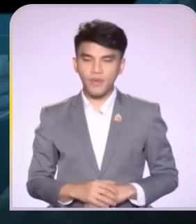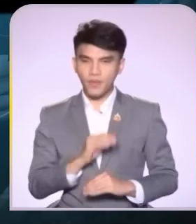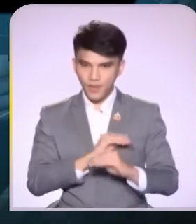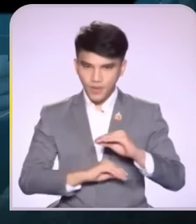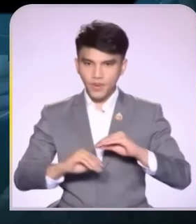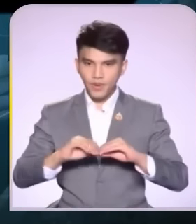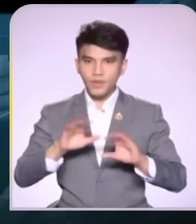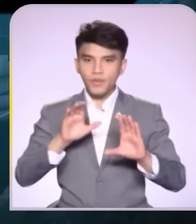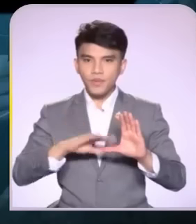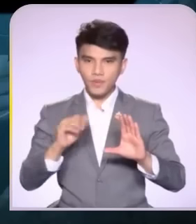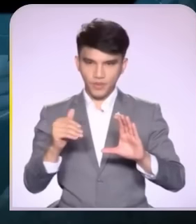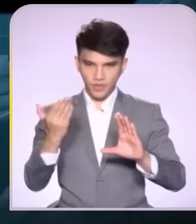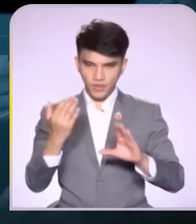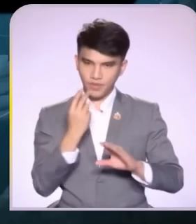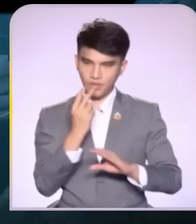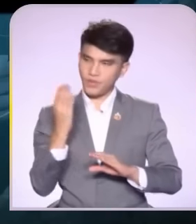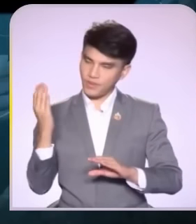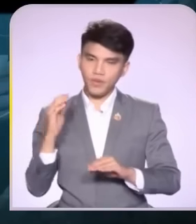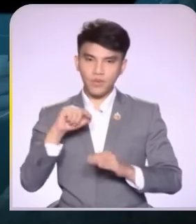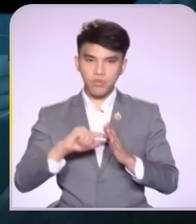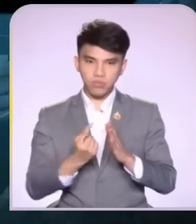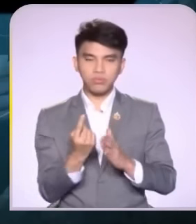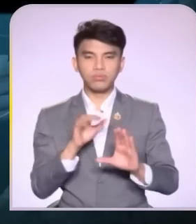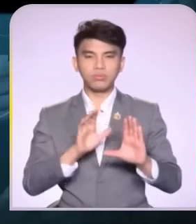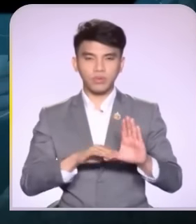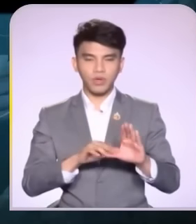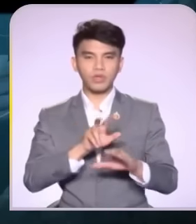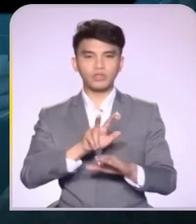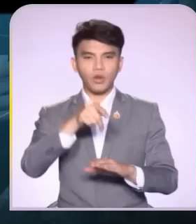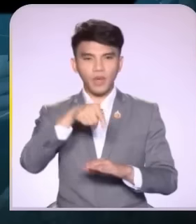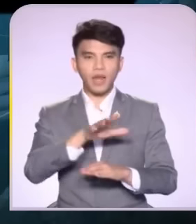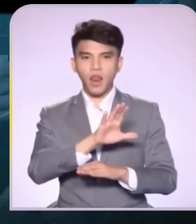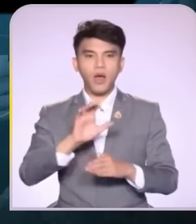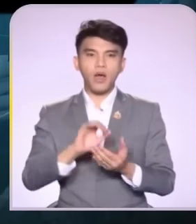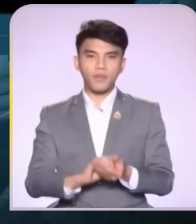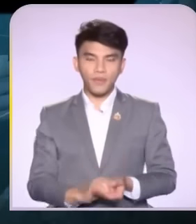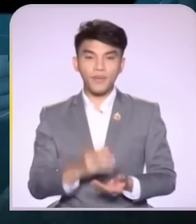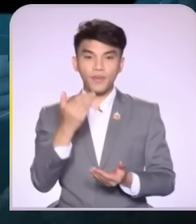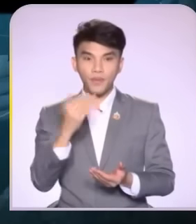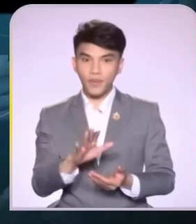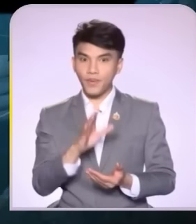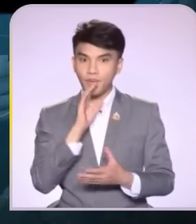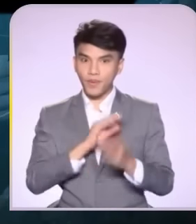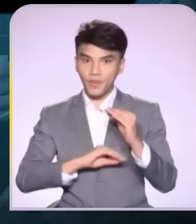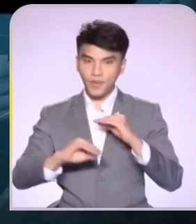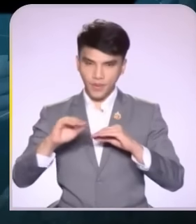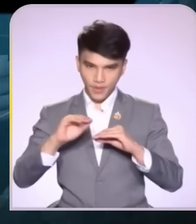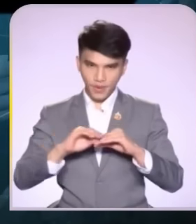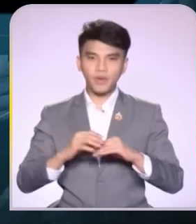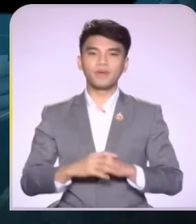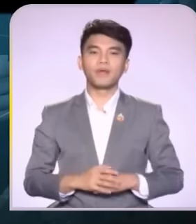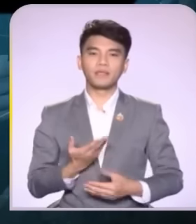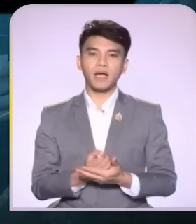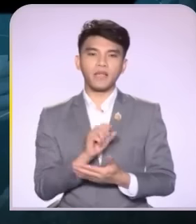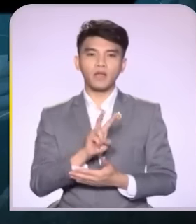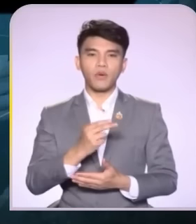กระดับสมาชิกคุณผู้ชมดูหน้าจอเริ่มต้นค่าสมัครสตาร์ทที่ 2,500 หลังจากนั้นถ้ายกระดับขึ้นมาอีกจ่าย